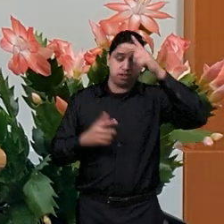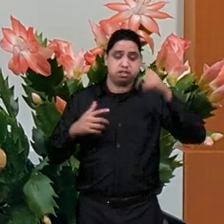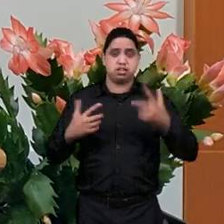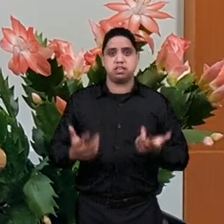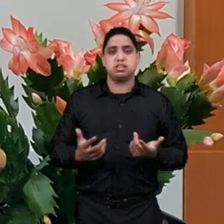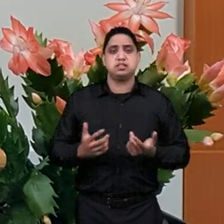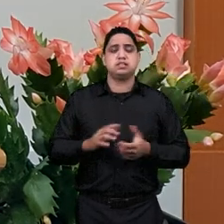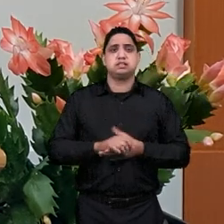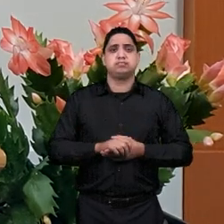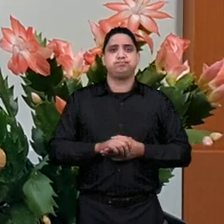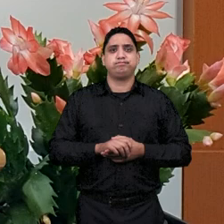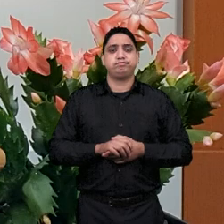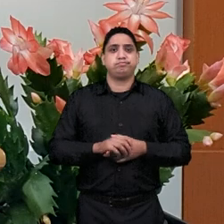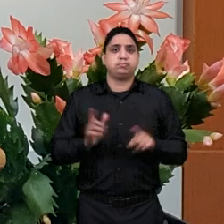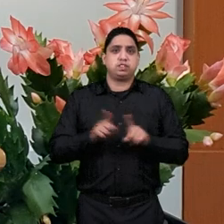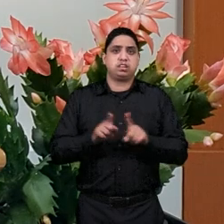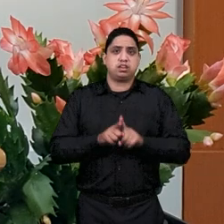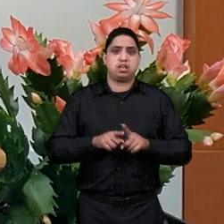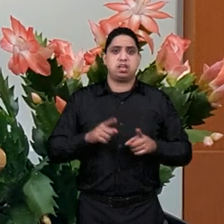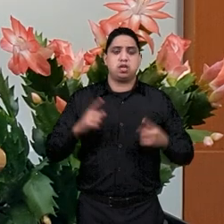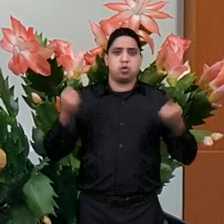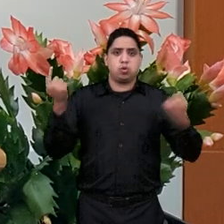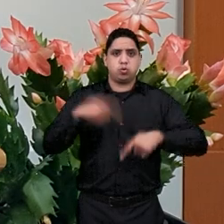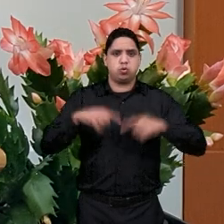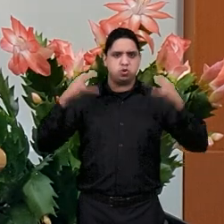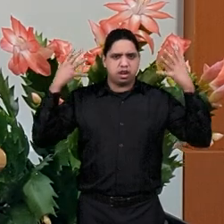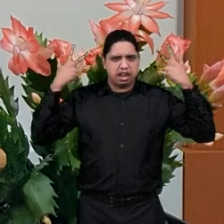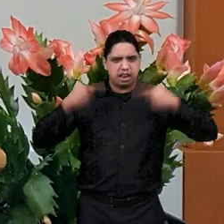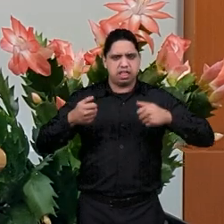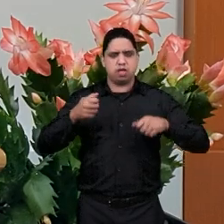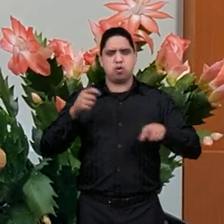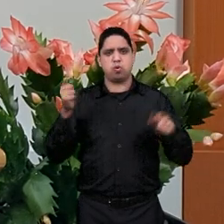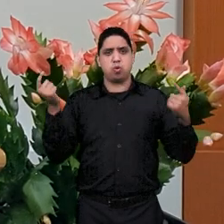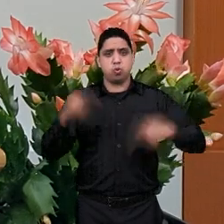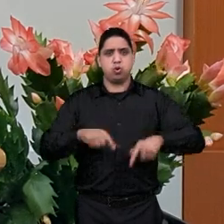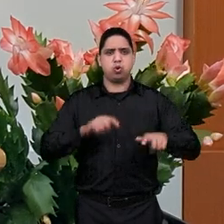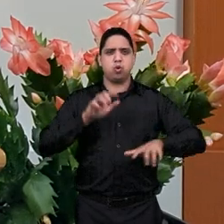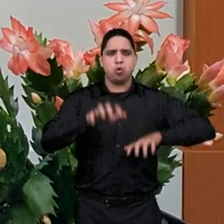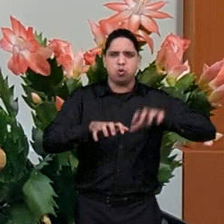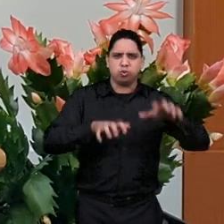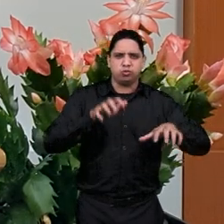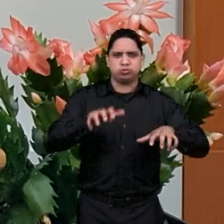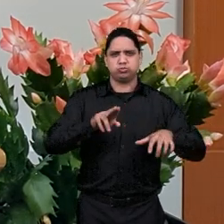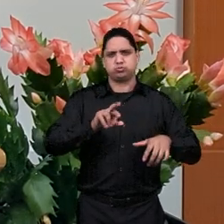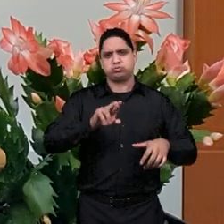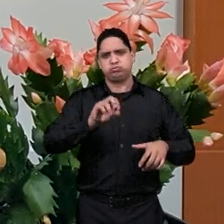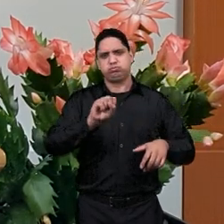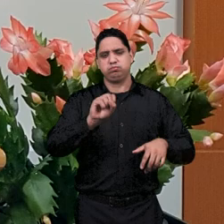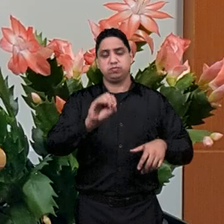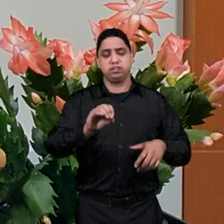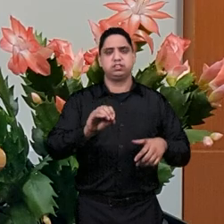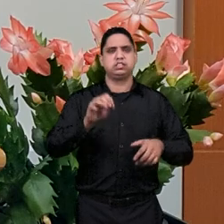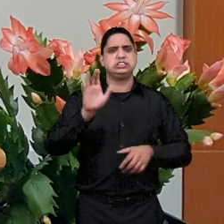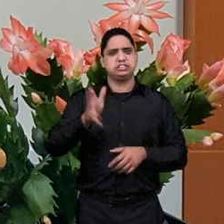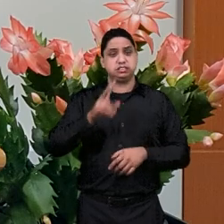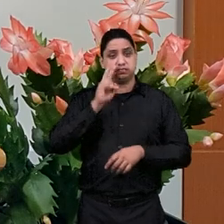les bêtes, le lion, l'ours. Donc, nous avons déjà vu cela. Cela était